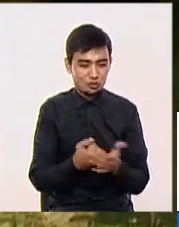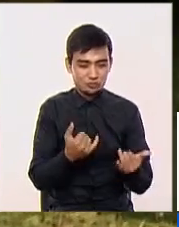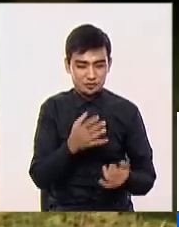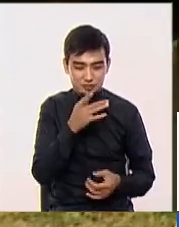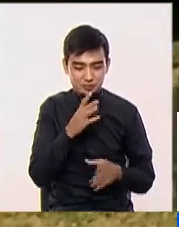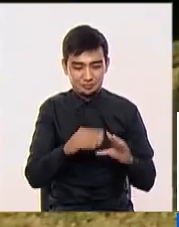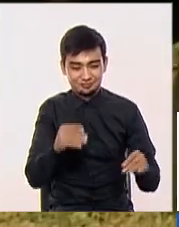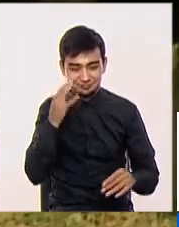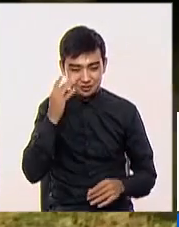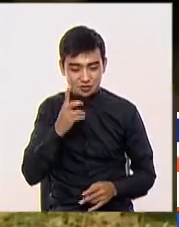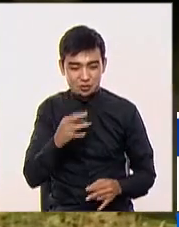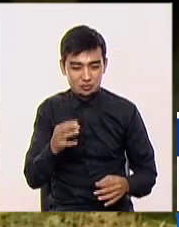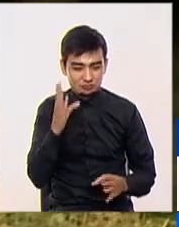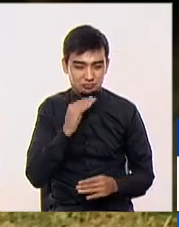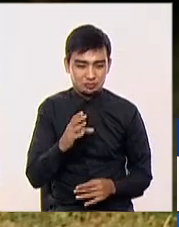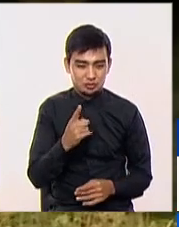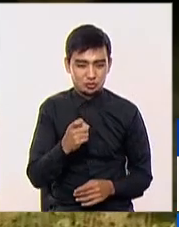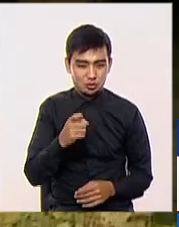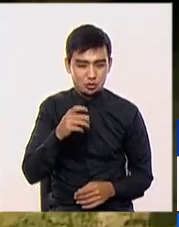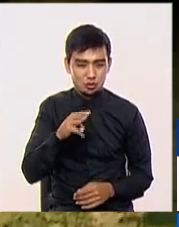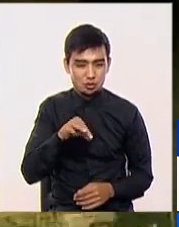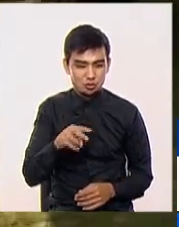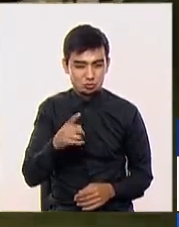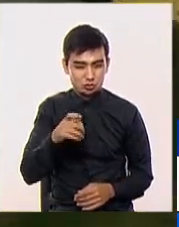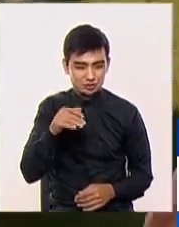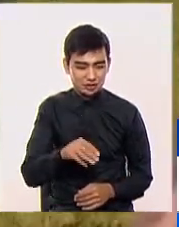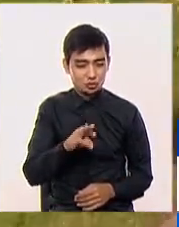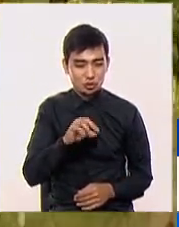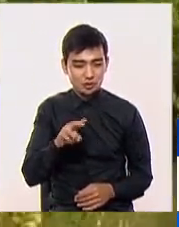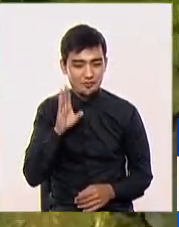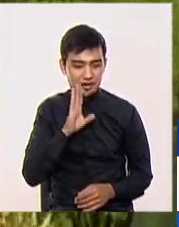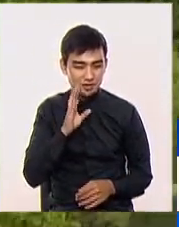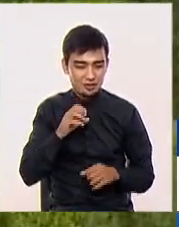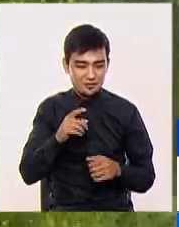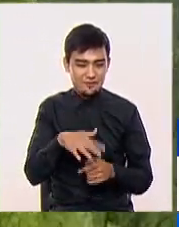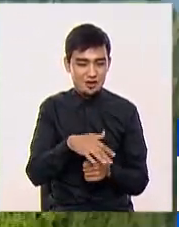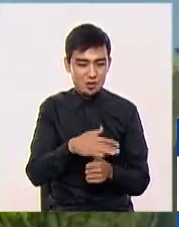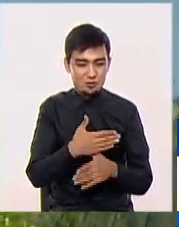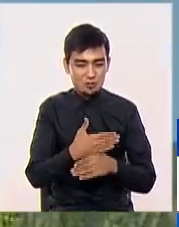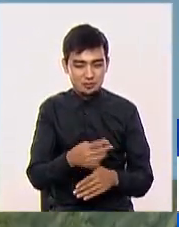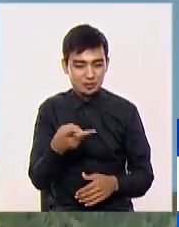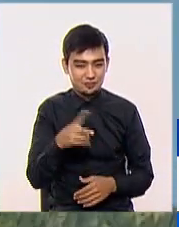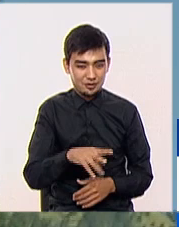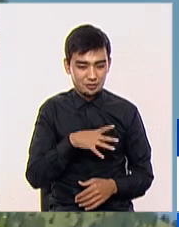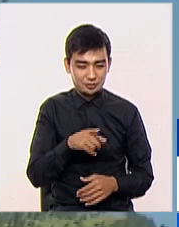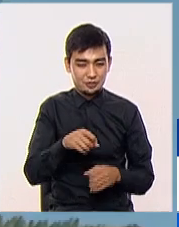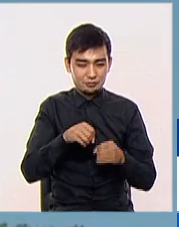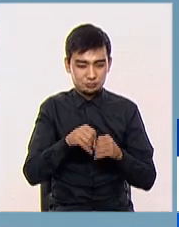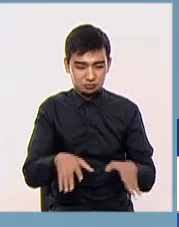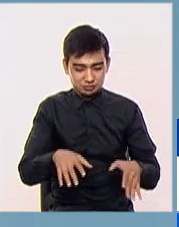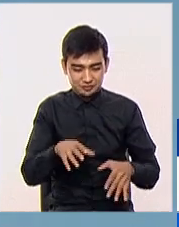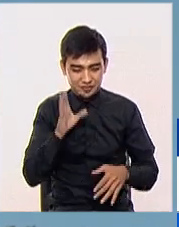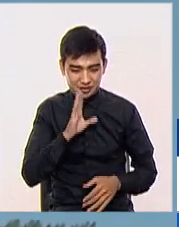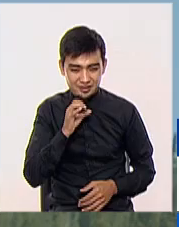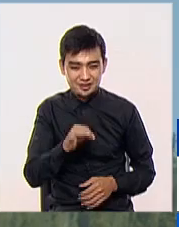это им понадобилось более сотни тонн воды с помощью вертолетов. Двух задействованных они сбрасывают